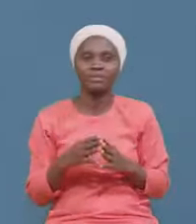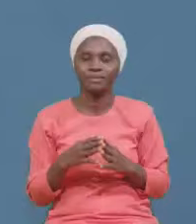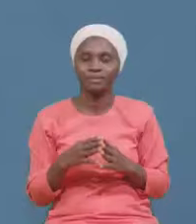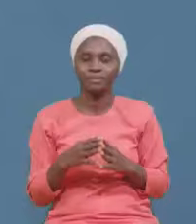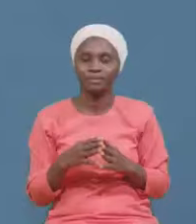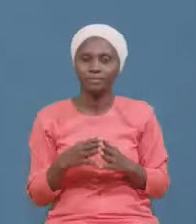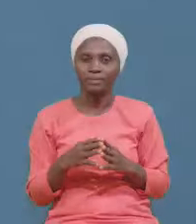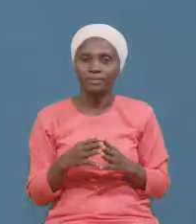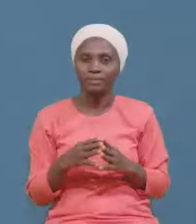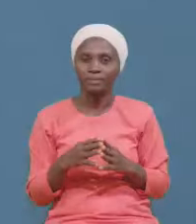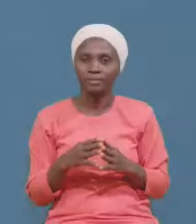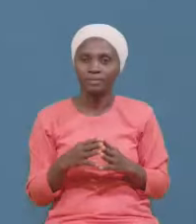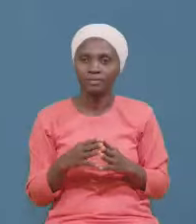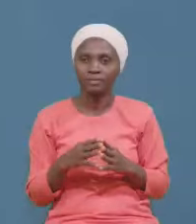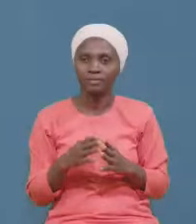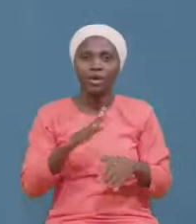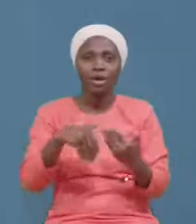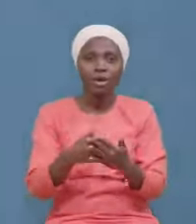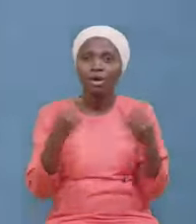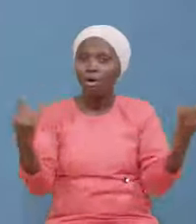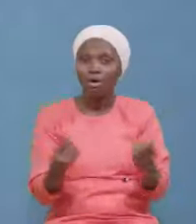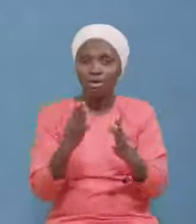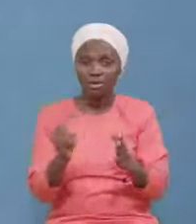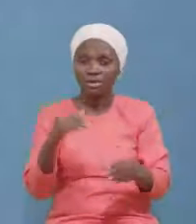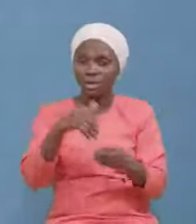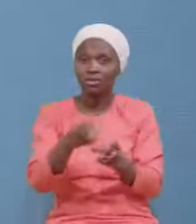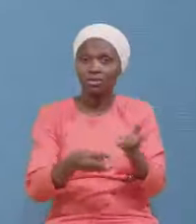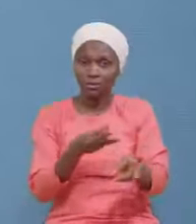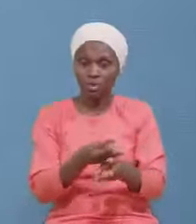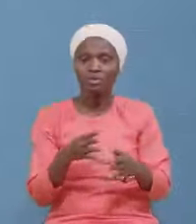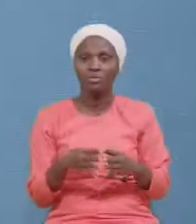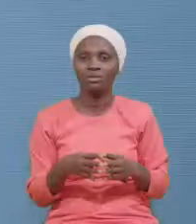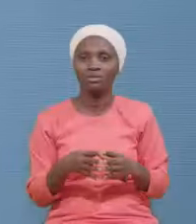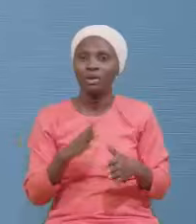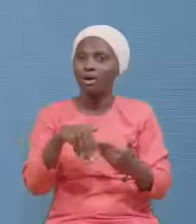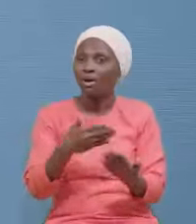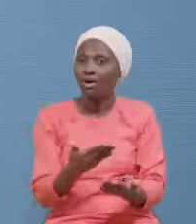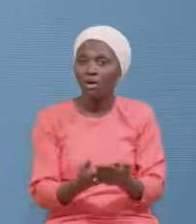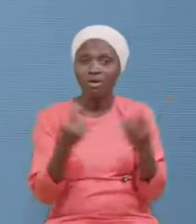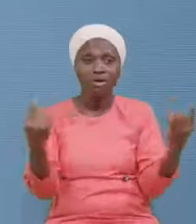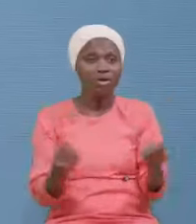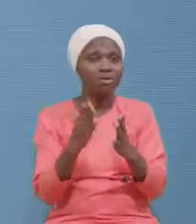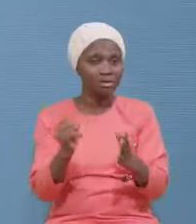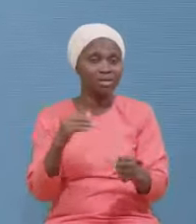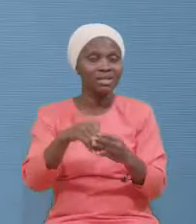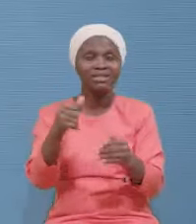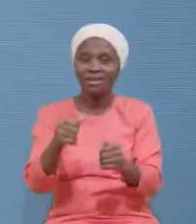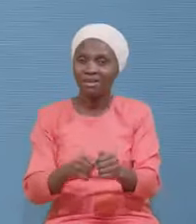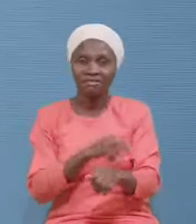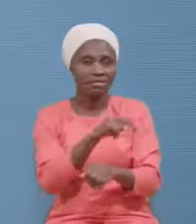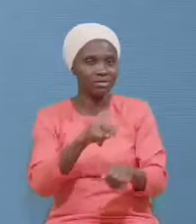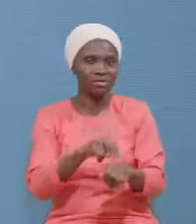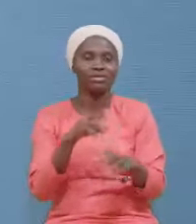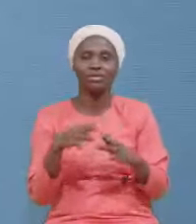korakaina gorre pilla ayyunnadu. All sinners in the world. Lokamulo paapulu anabadina variga unnaru. All sinners in every nation. Prati